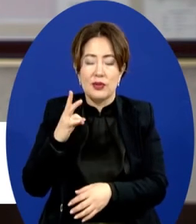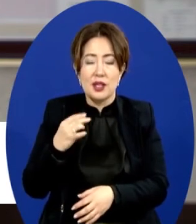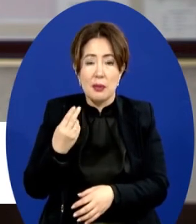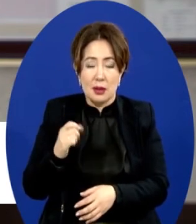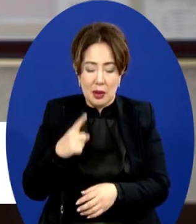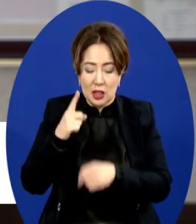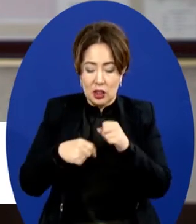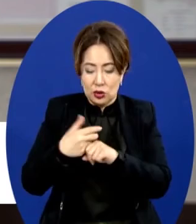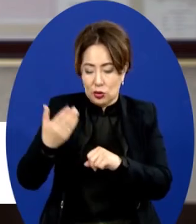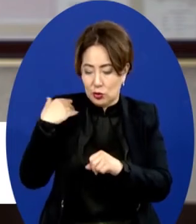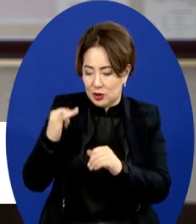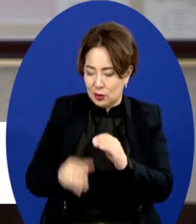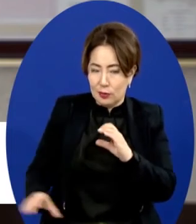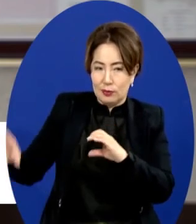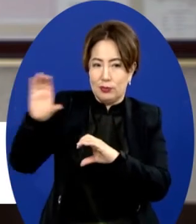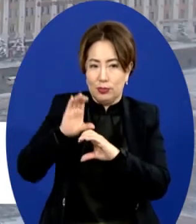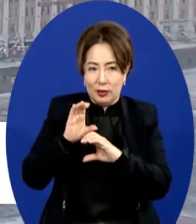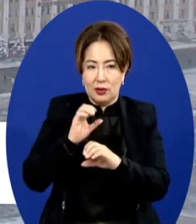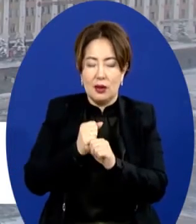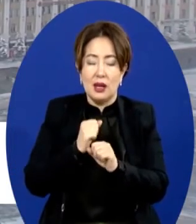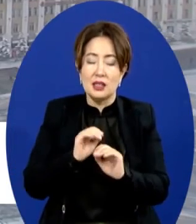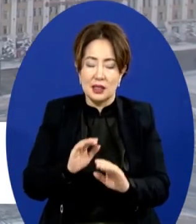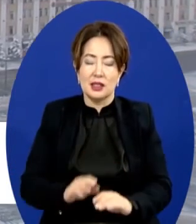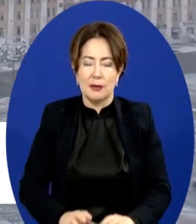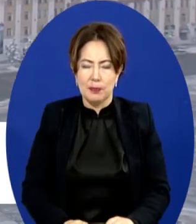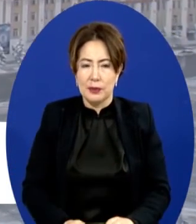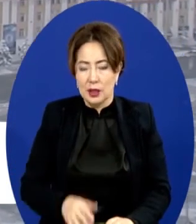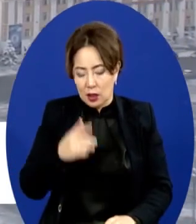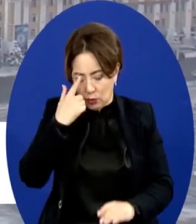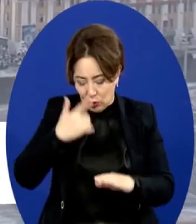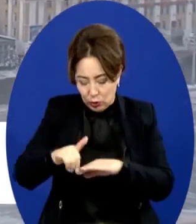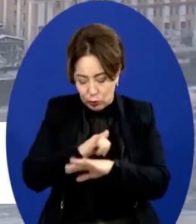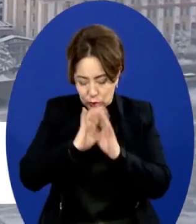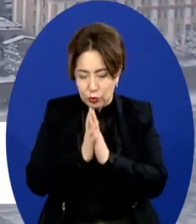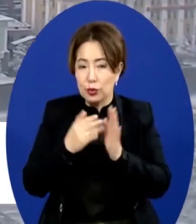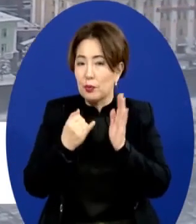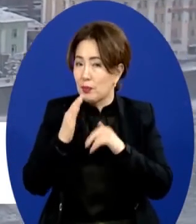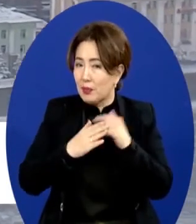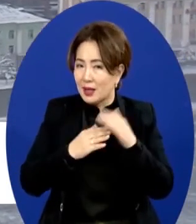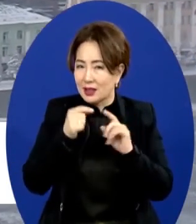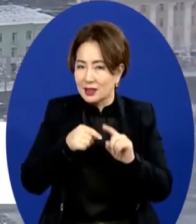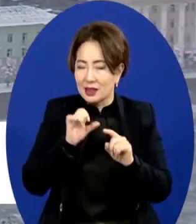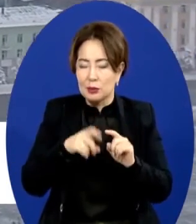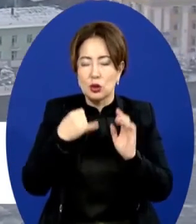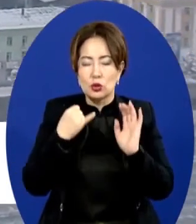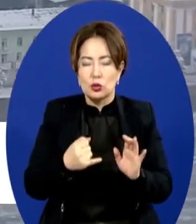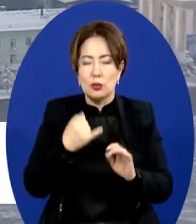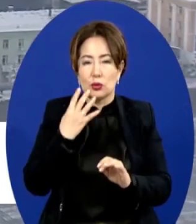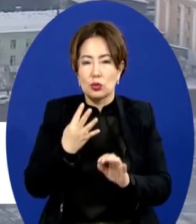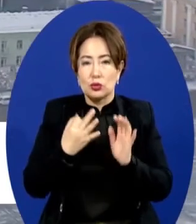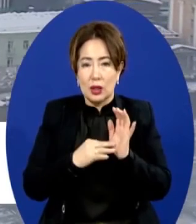дахин илүү нөөцийг бол бүрдүүлэн ажиллаж байна. Улсын хэмжээнд барилгын салбарт 6483 тусгай зөвшөөрөлтэй аж ахуй